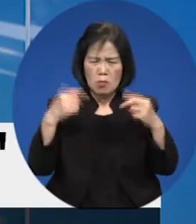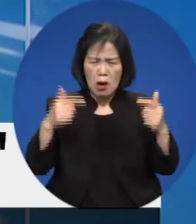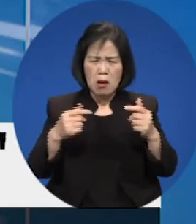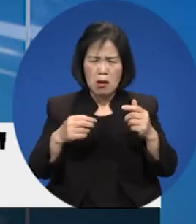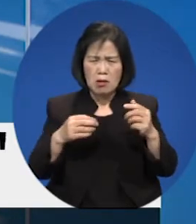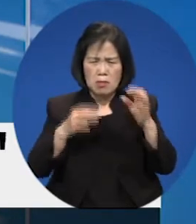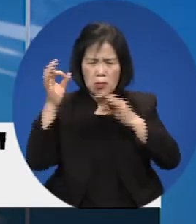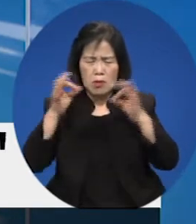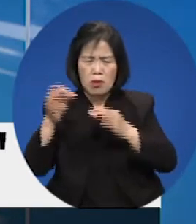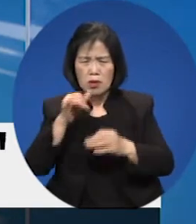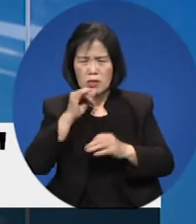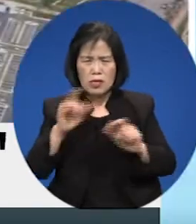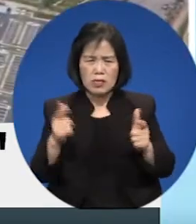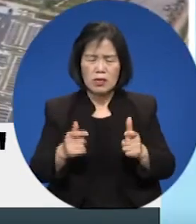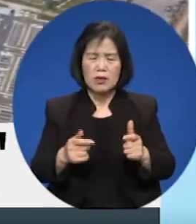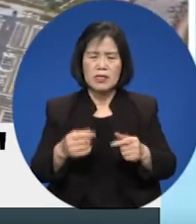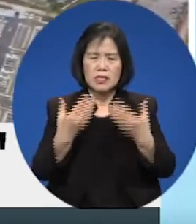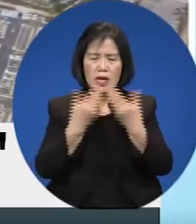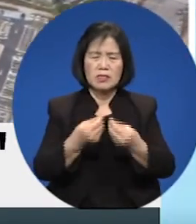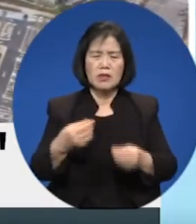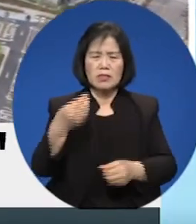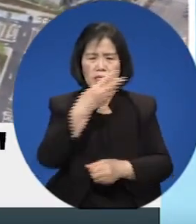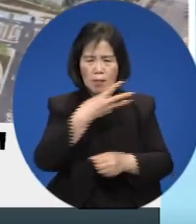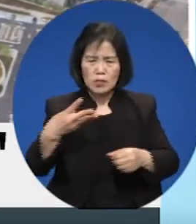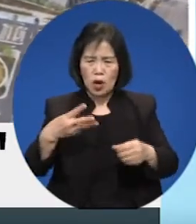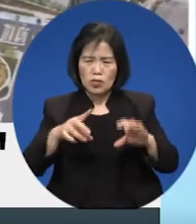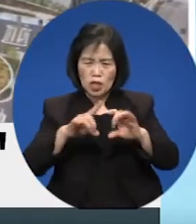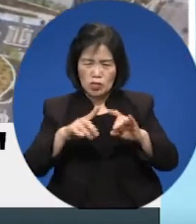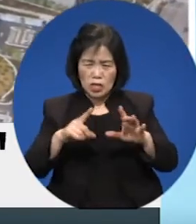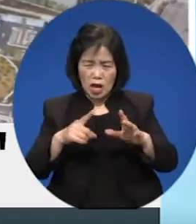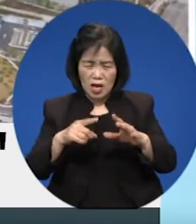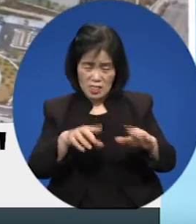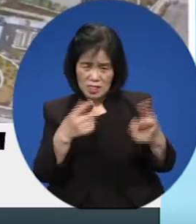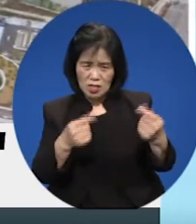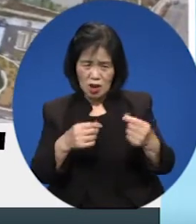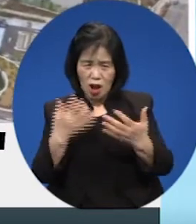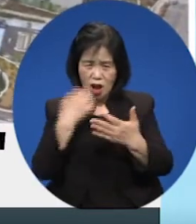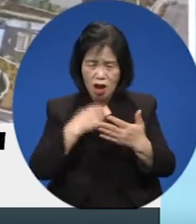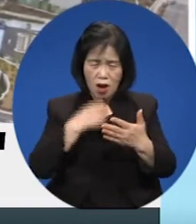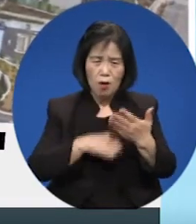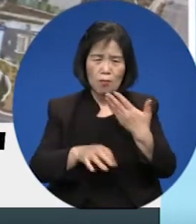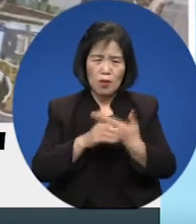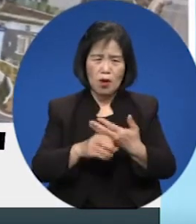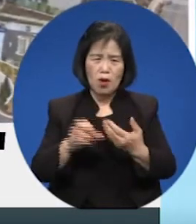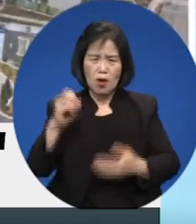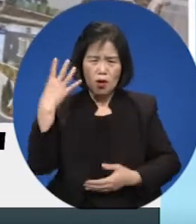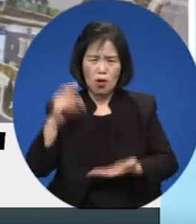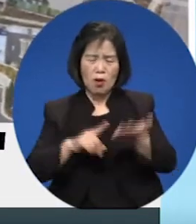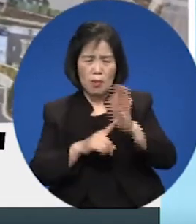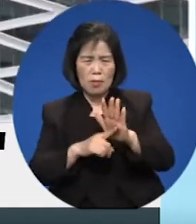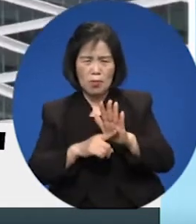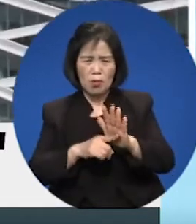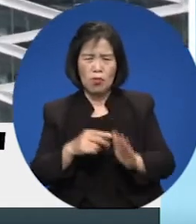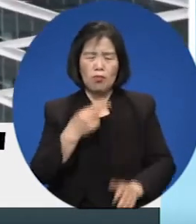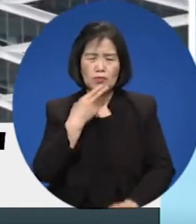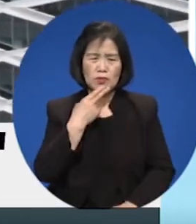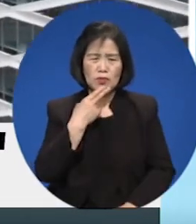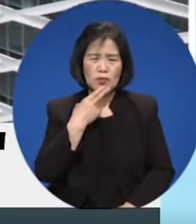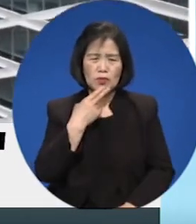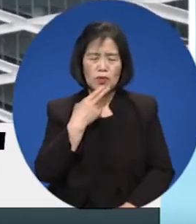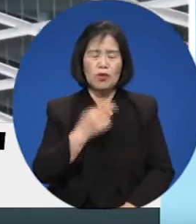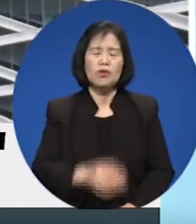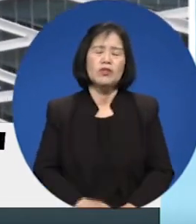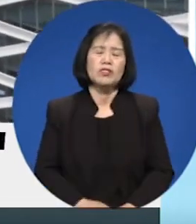않습니까 가름 삼성전자의 직원들이 만약에 이런 식으로 해 먹었다고 거기에는 그런 경우들이 모 언론에 발표된 경우는 거의 없지 않습니까 더 큰 조직이